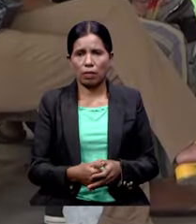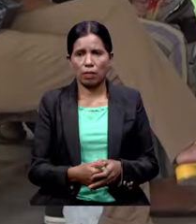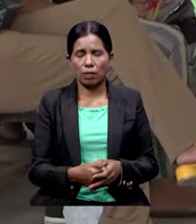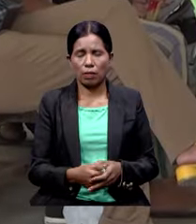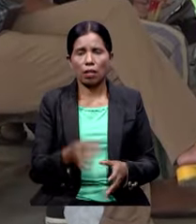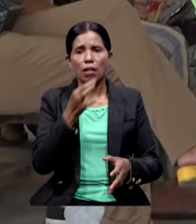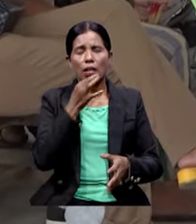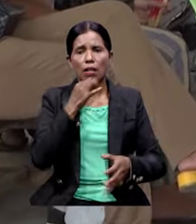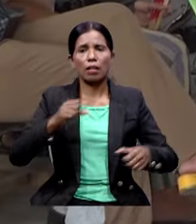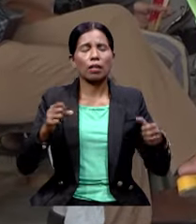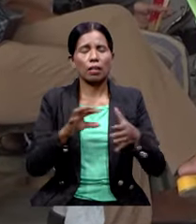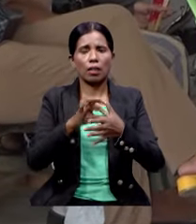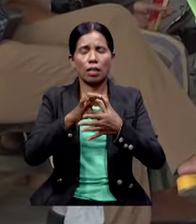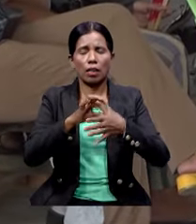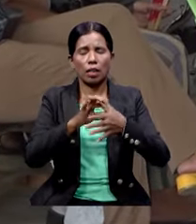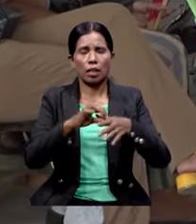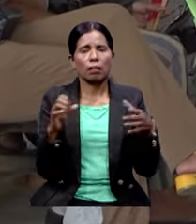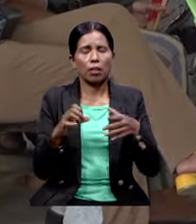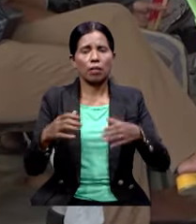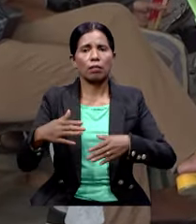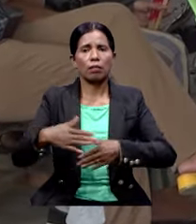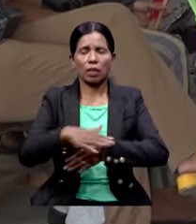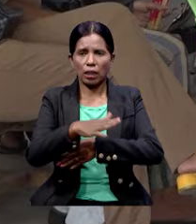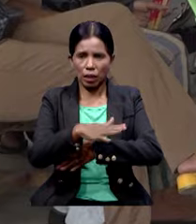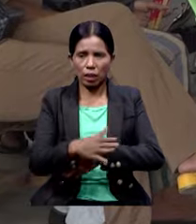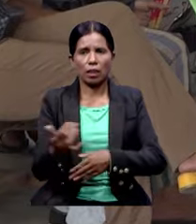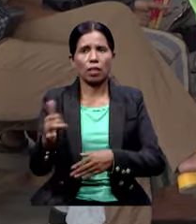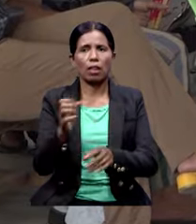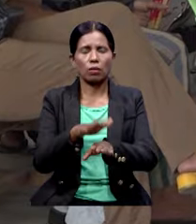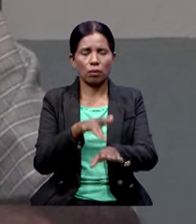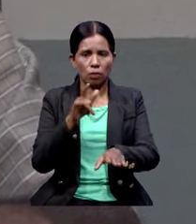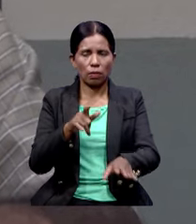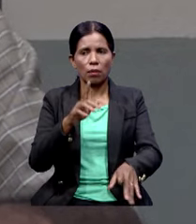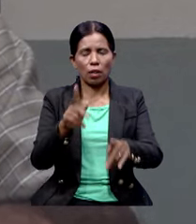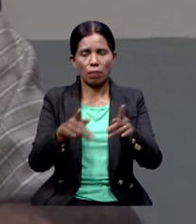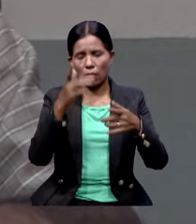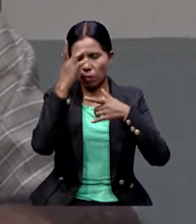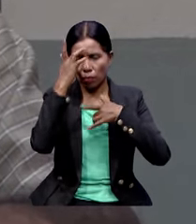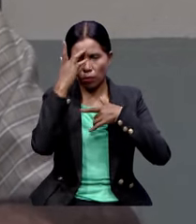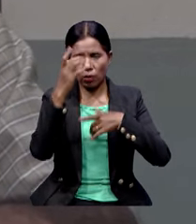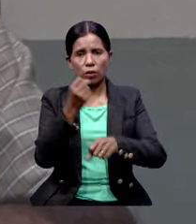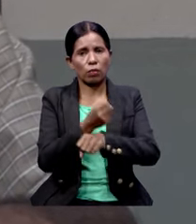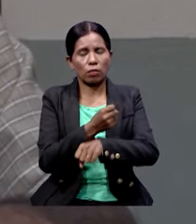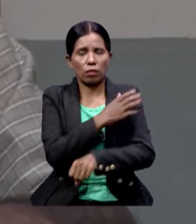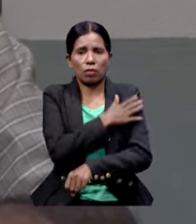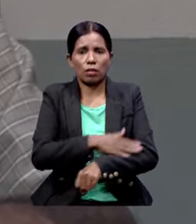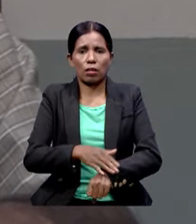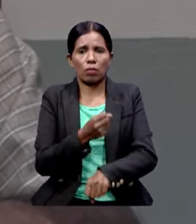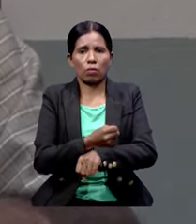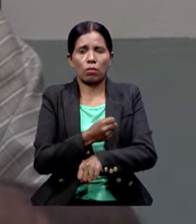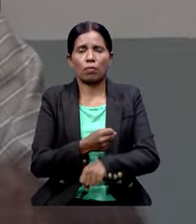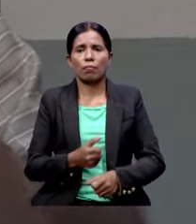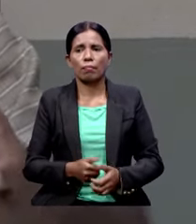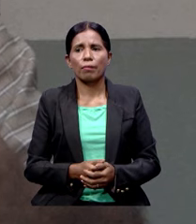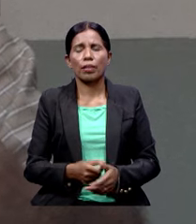ayam potong ikan zelera ya barbarak sir ne muda afeta ba ya mora sir ne depois mos pasien sir